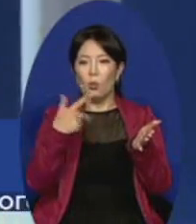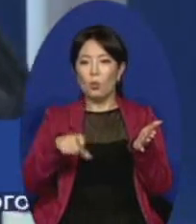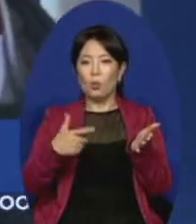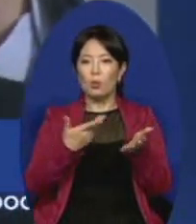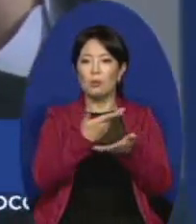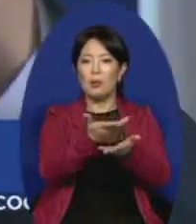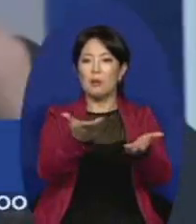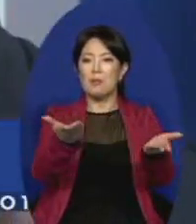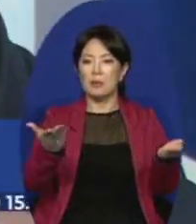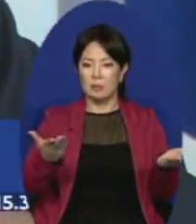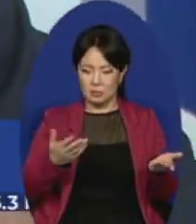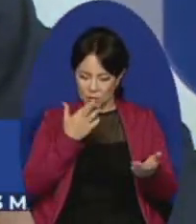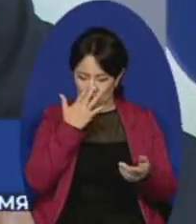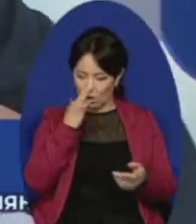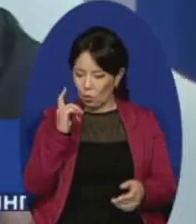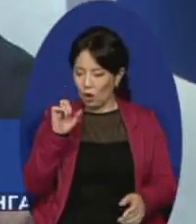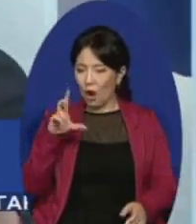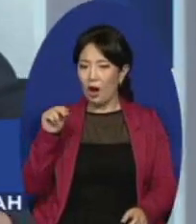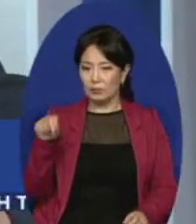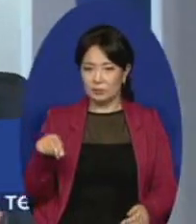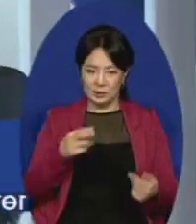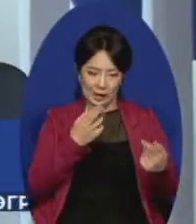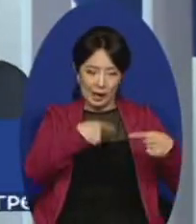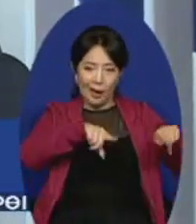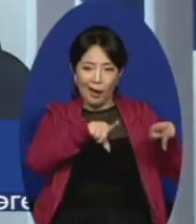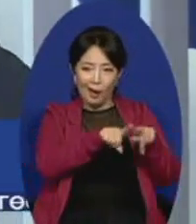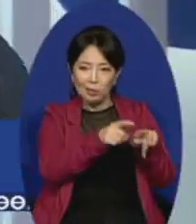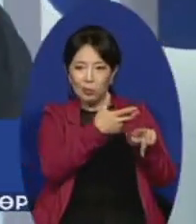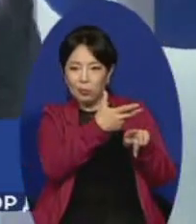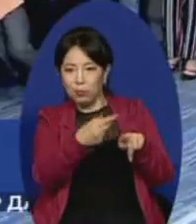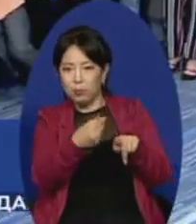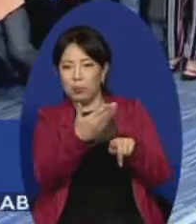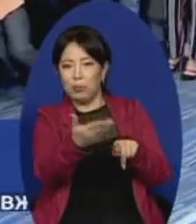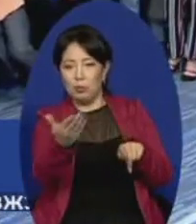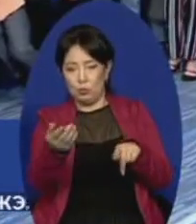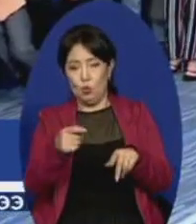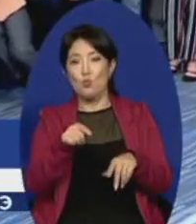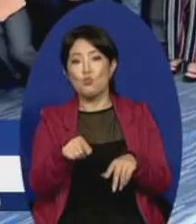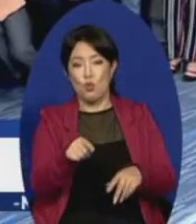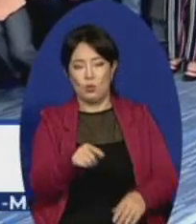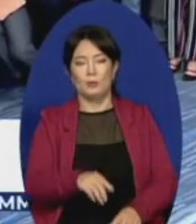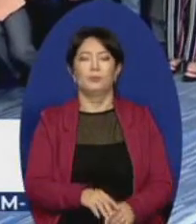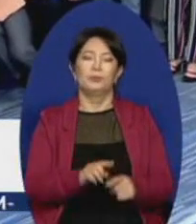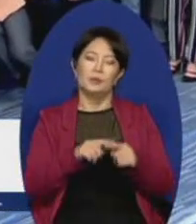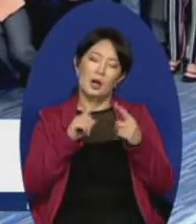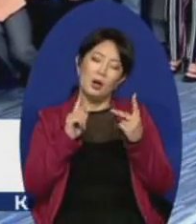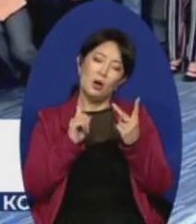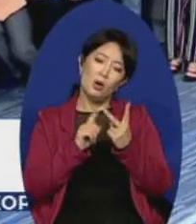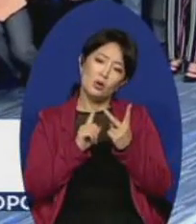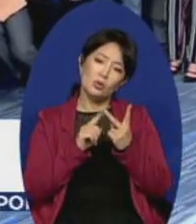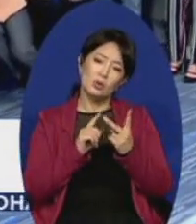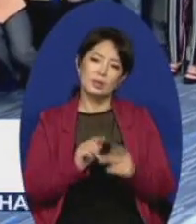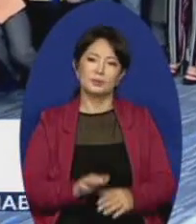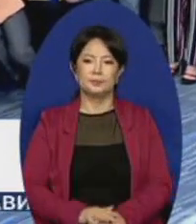диплом нь хуурамч. Буюу дахид дуурайж үлдгэсэн диплом уу гэсэн. За хоёрт нь бол